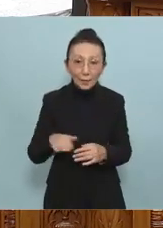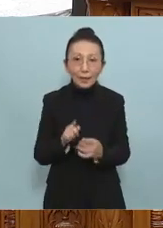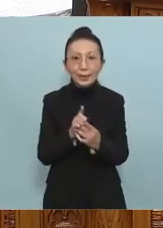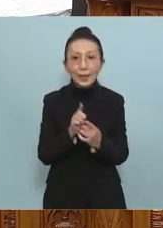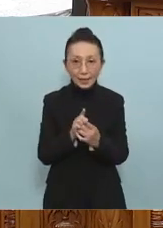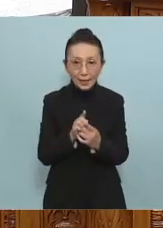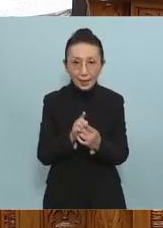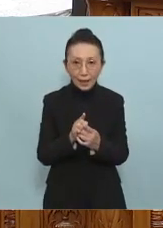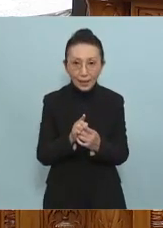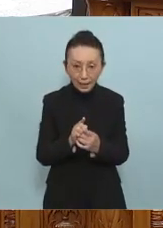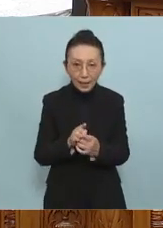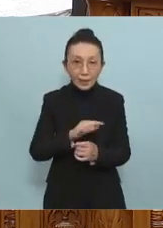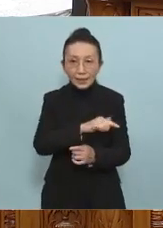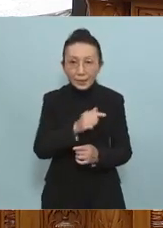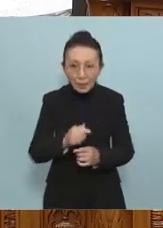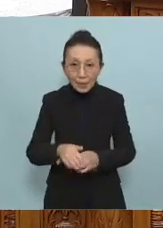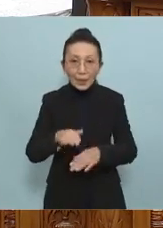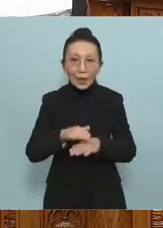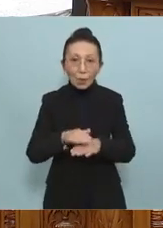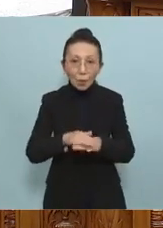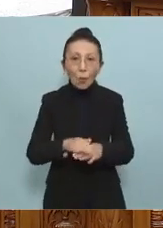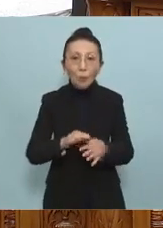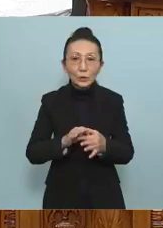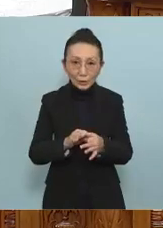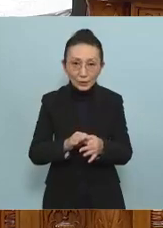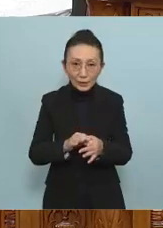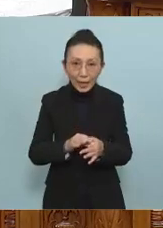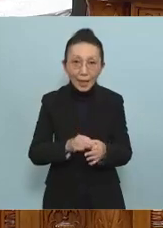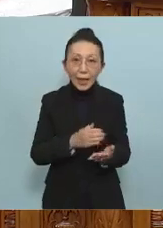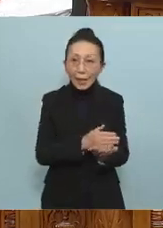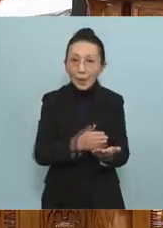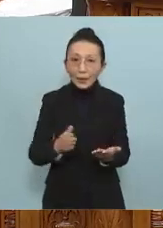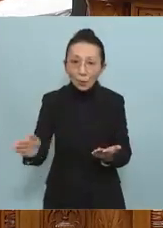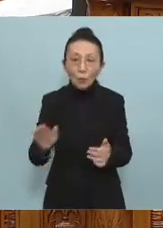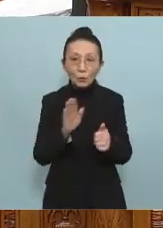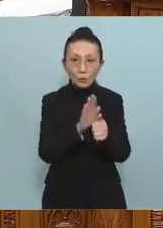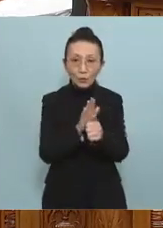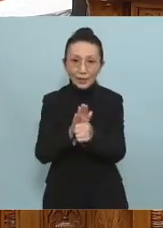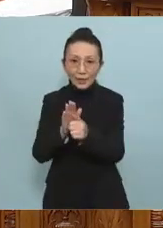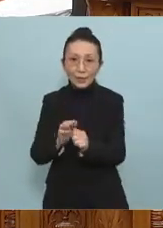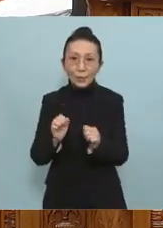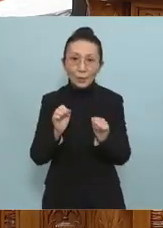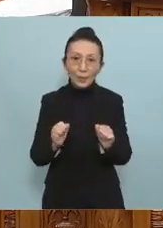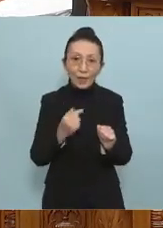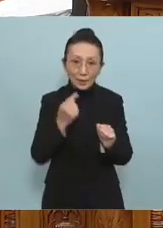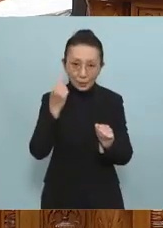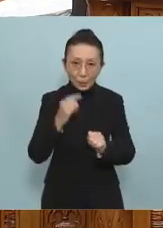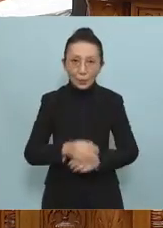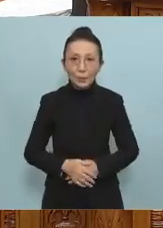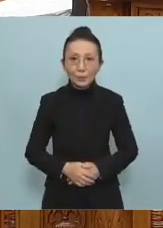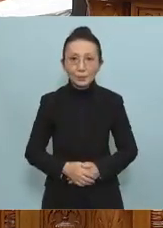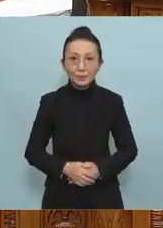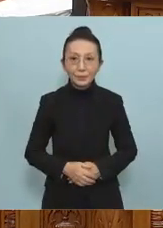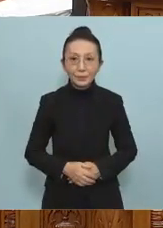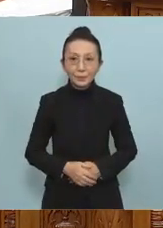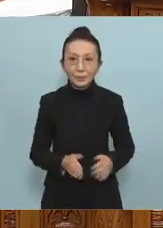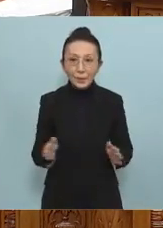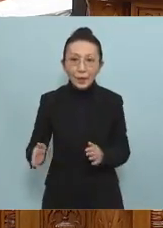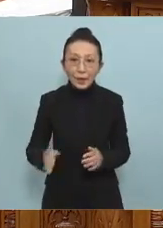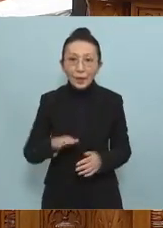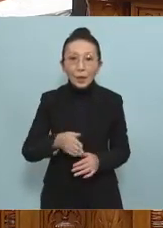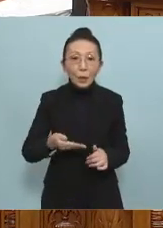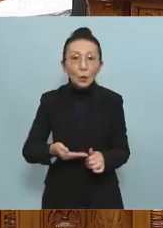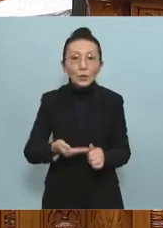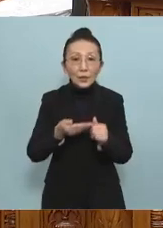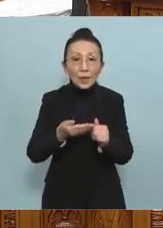な政策を通じて、広く重層的に支援を行っていきたいと考えます。そして子育て世帯へ